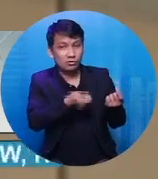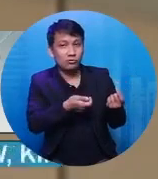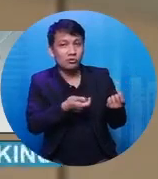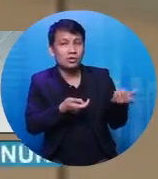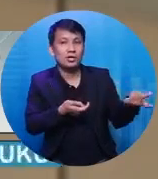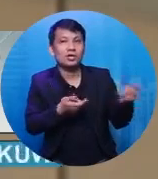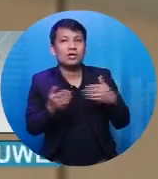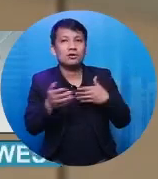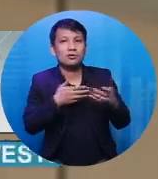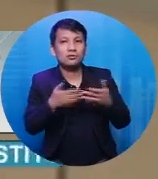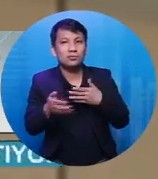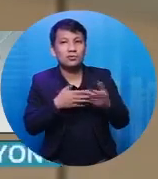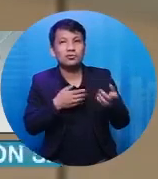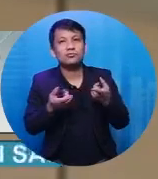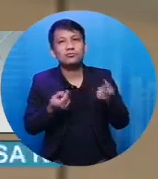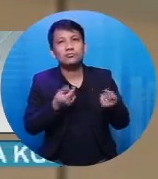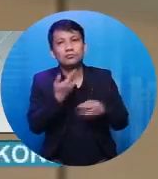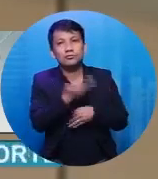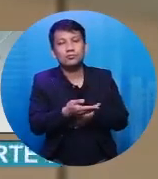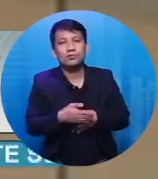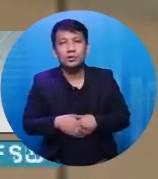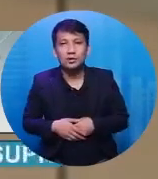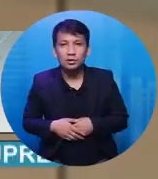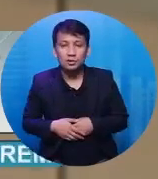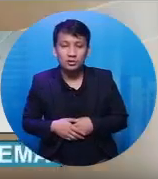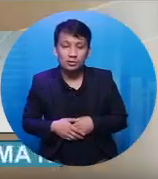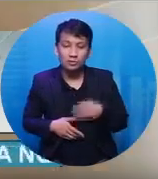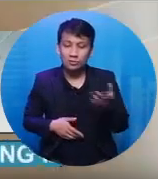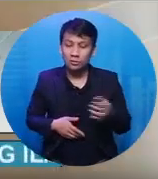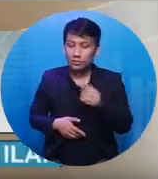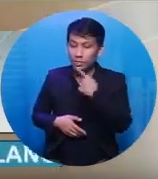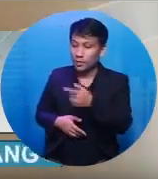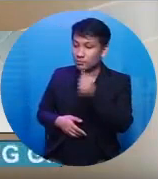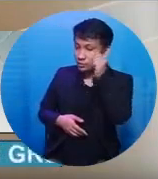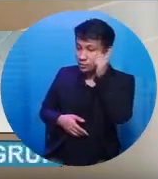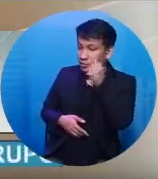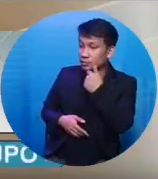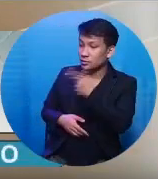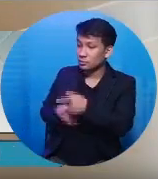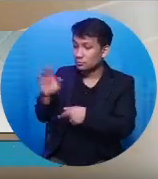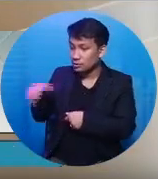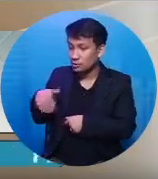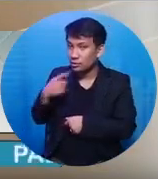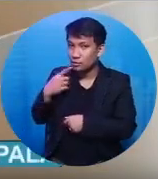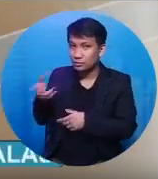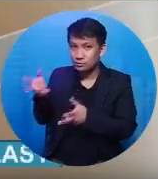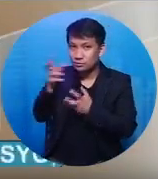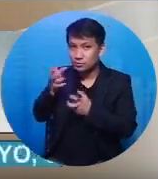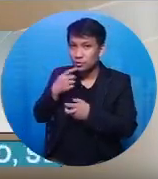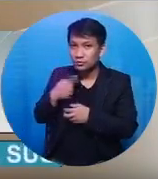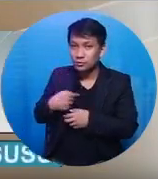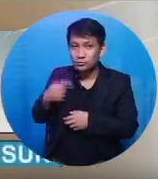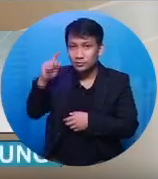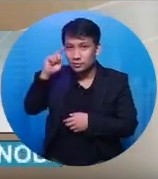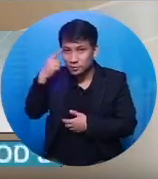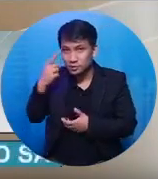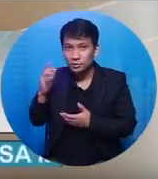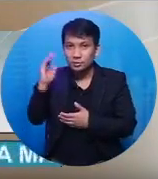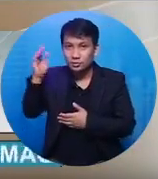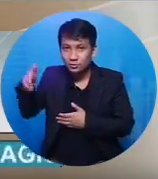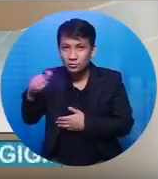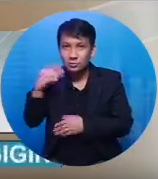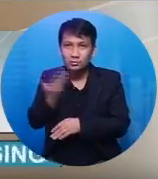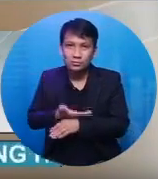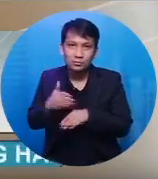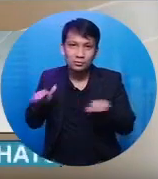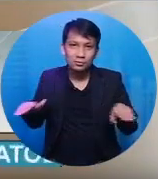yun. Mama, ganito. Isipin natin ang Mama, makinig ka. Isipin natin ang kinabukasan ng mga